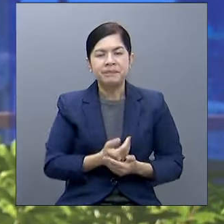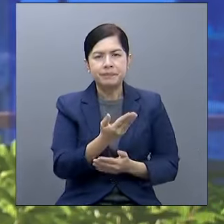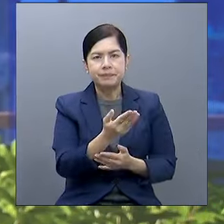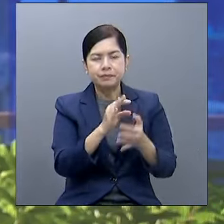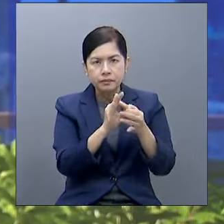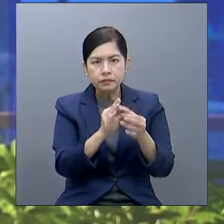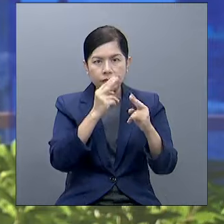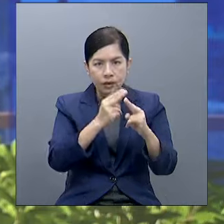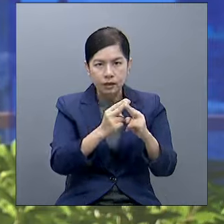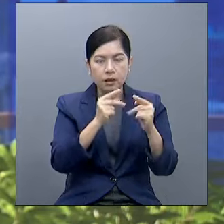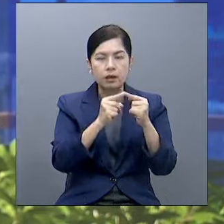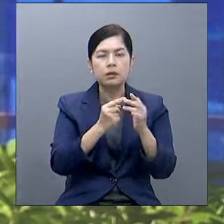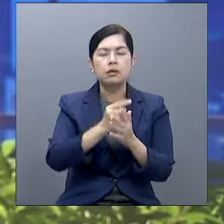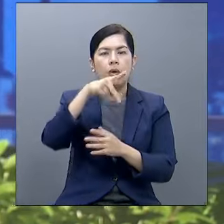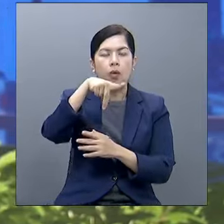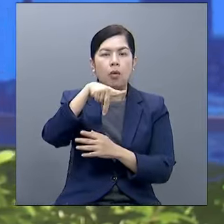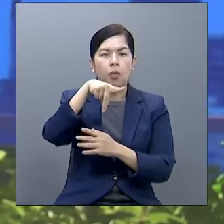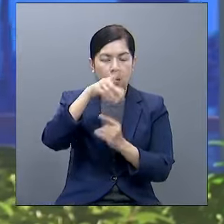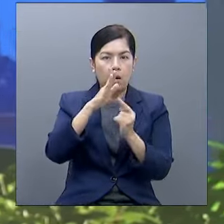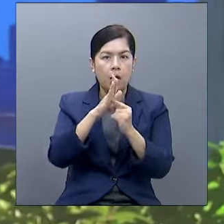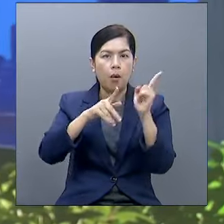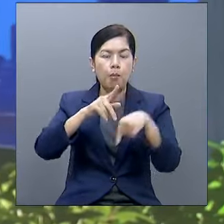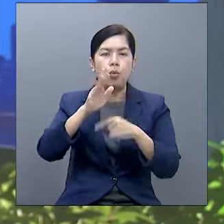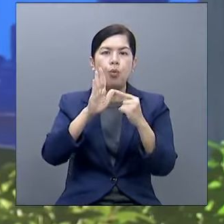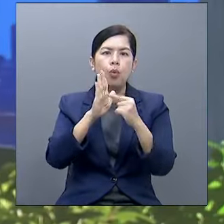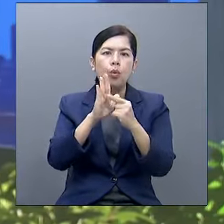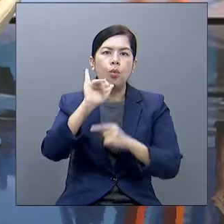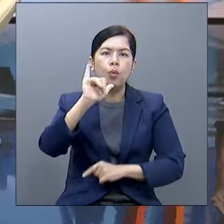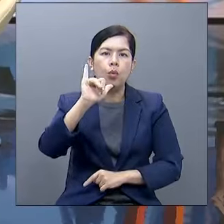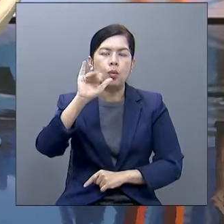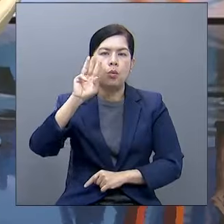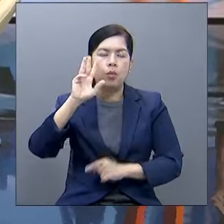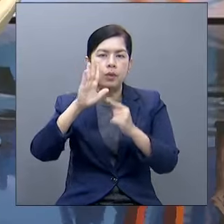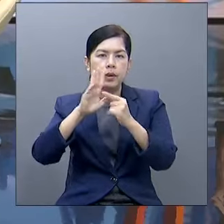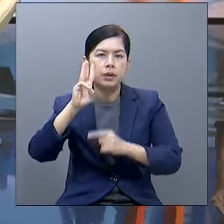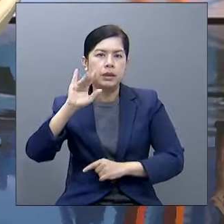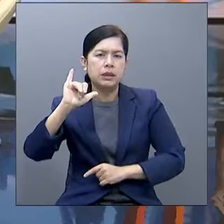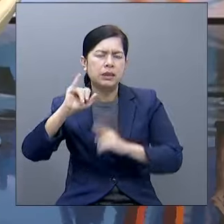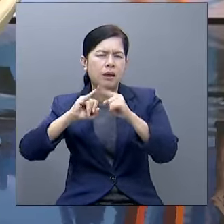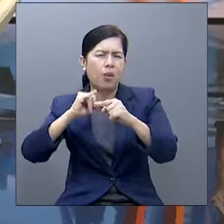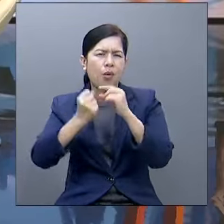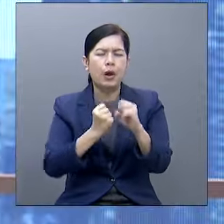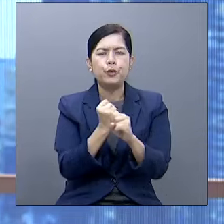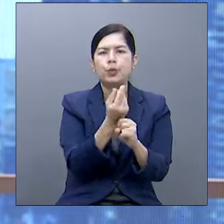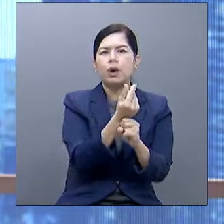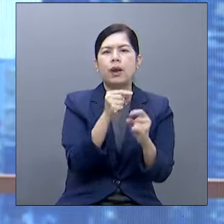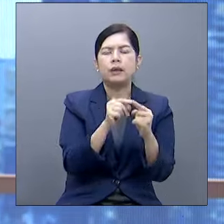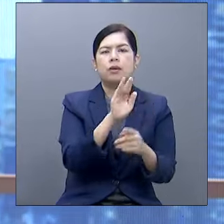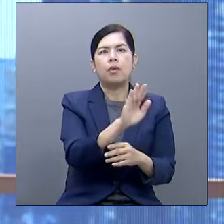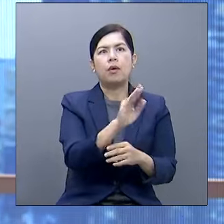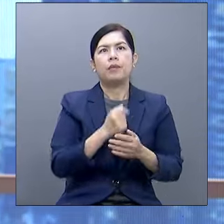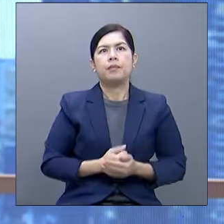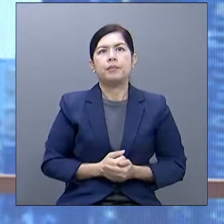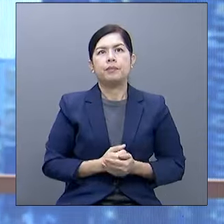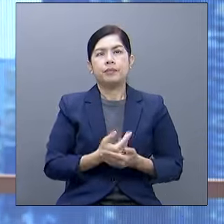นี้คำว่าผู้เยาว์ตามกฎหมายเนี่ยมันต้องตั้งแต่อายุเท่าไหร่หรือมีเงื่อนไขมีเกณฑ์อย่างไรครับพี่ ครับคือต้องบอกอย่างนี้ครับในคำว่